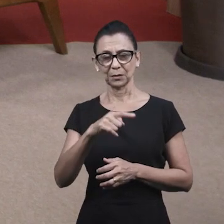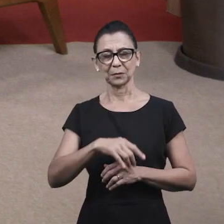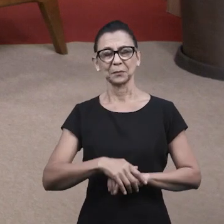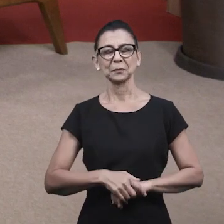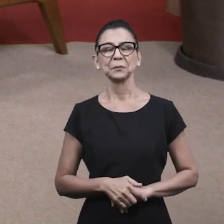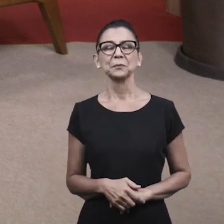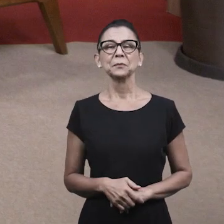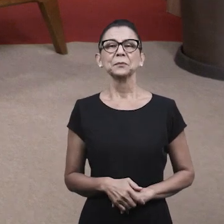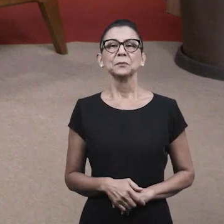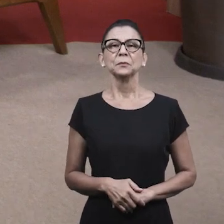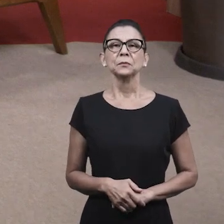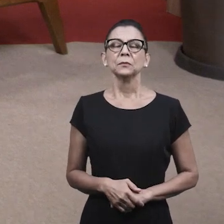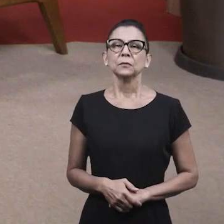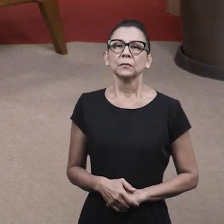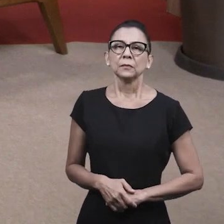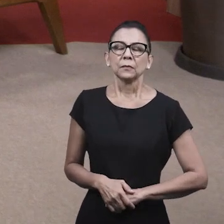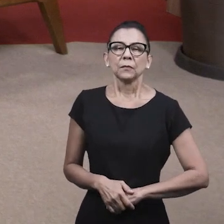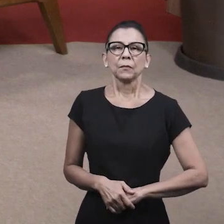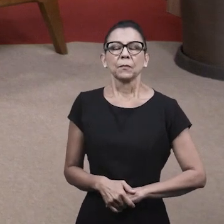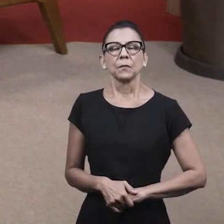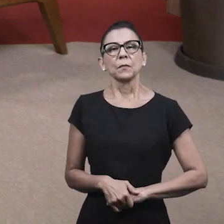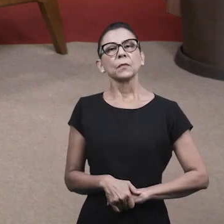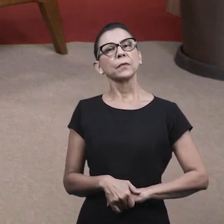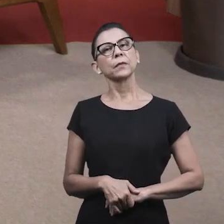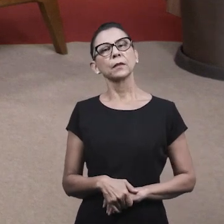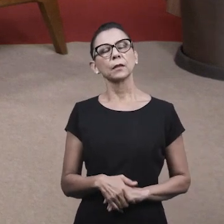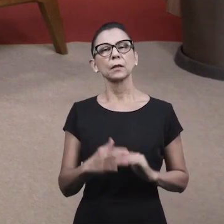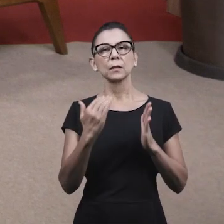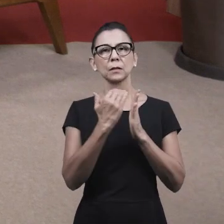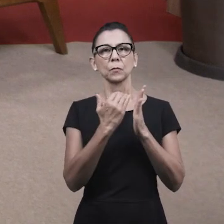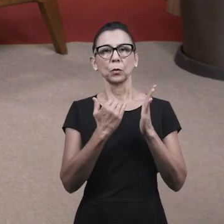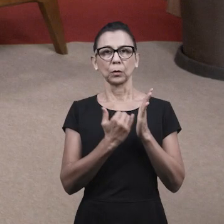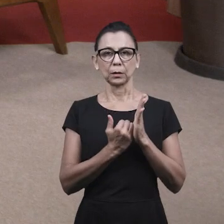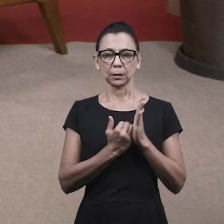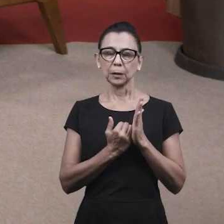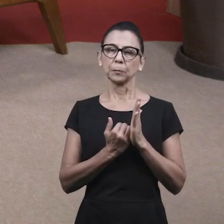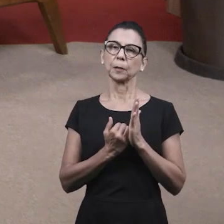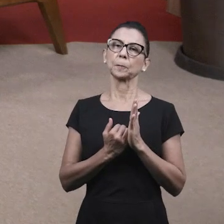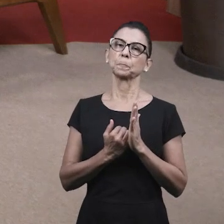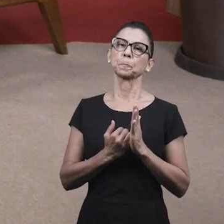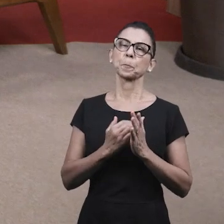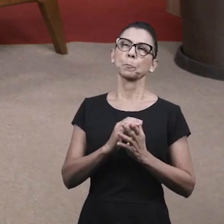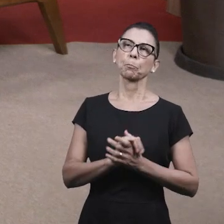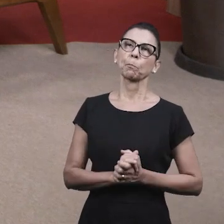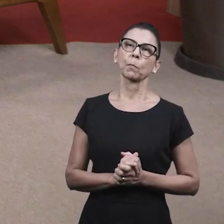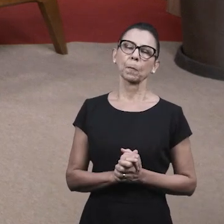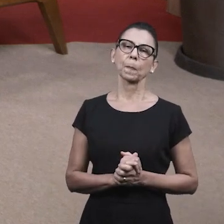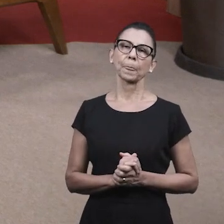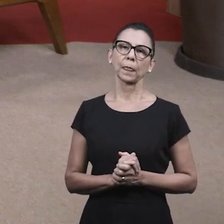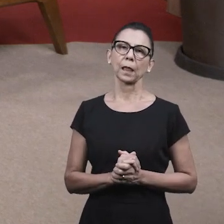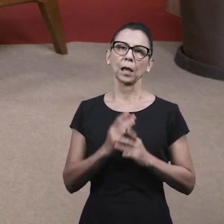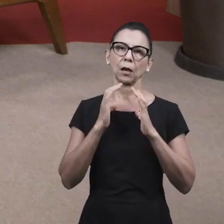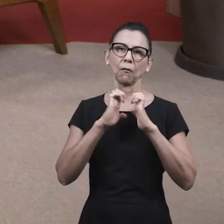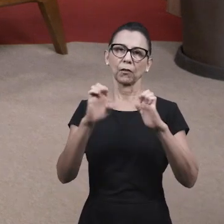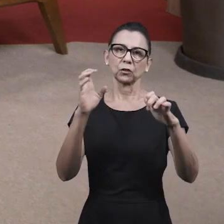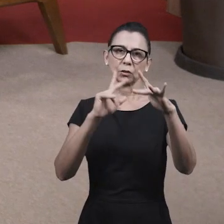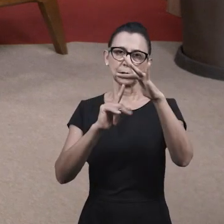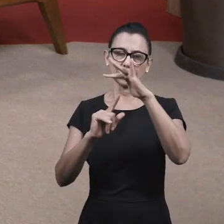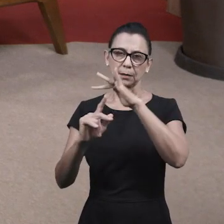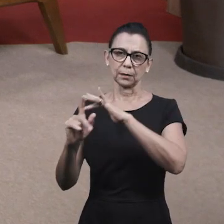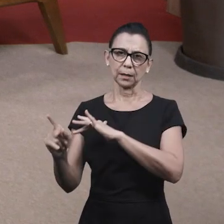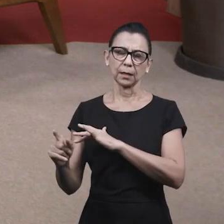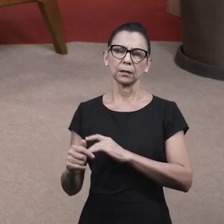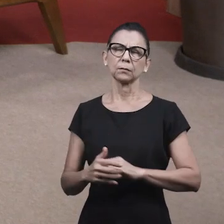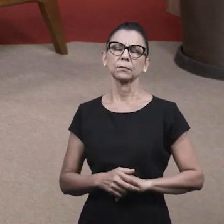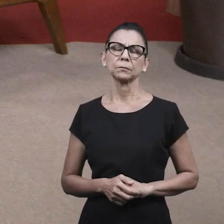à tous les bien-aimés. Très bien. Quand nous traitons de la programmation en annonçant l'évangile éternel, nous parlons que